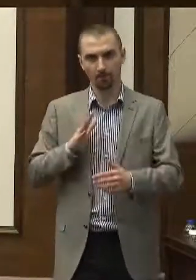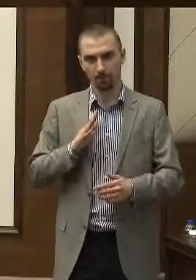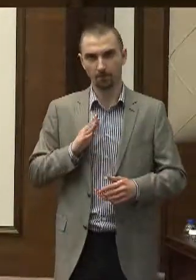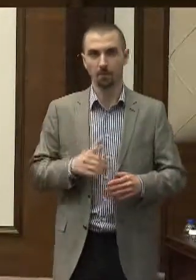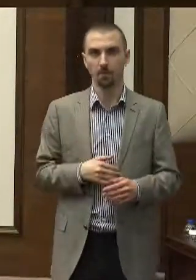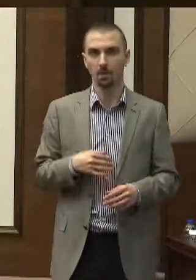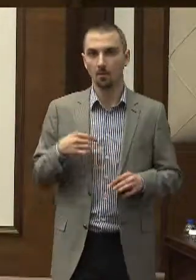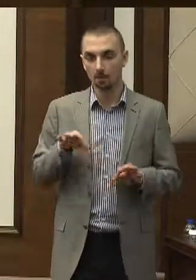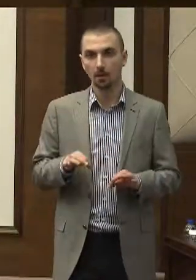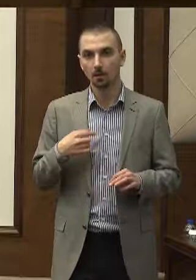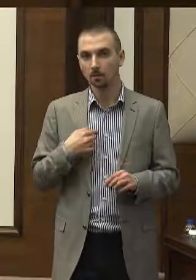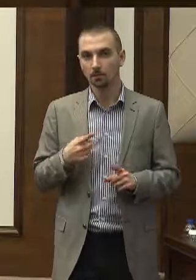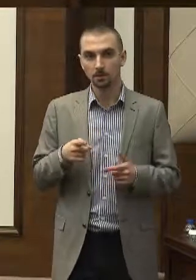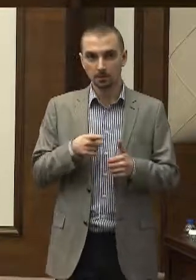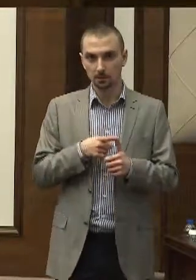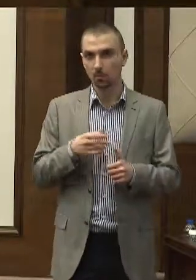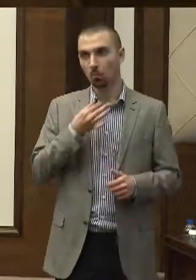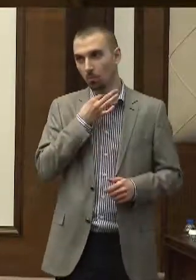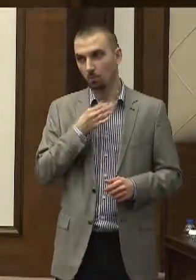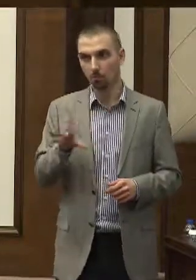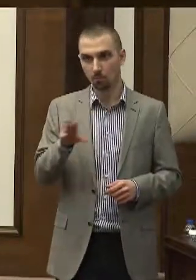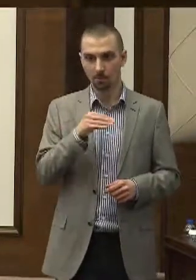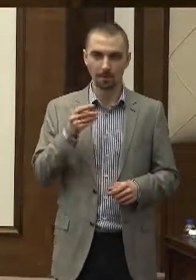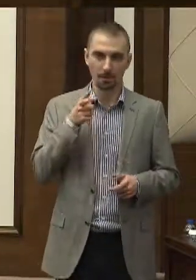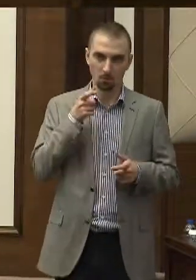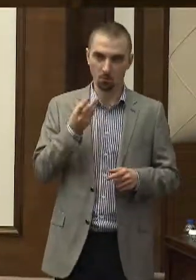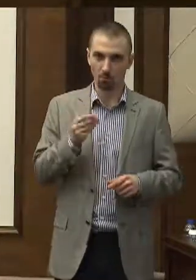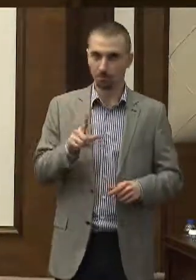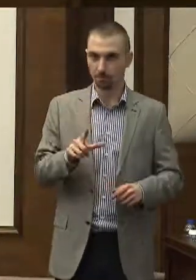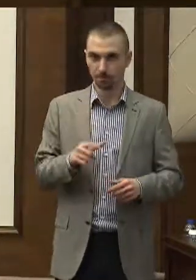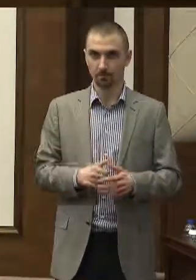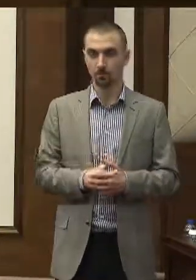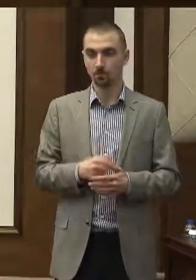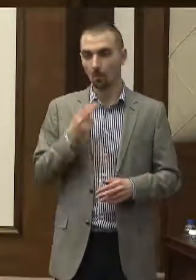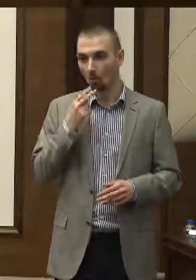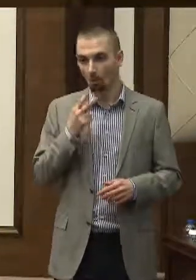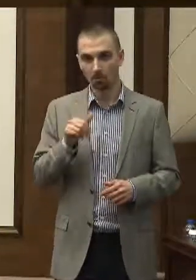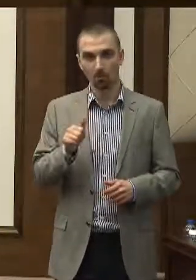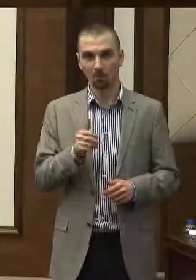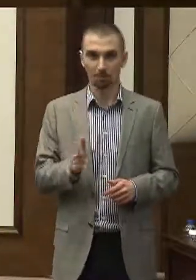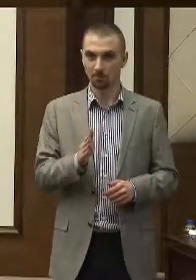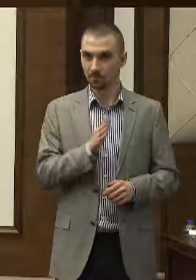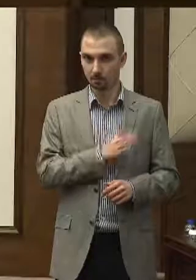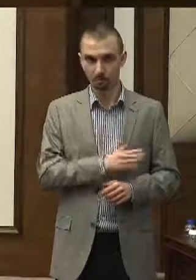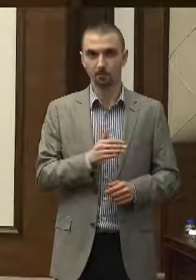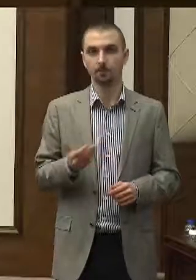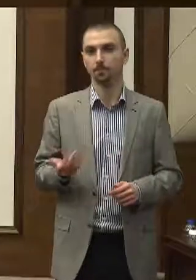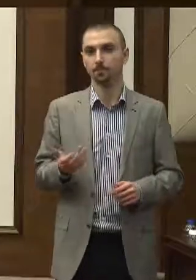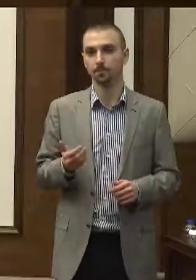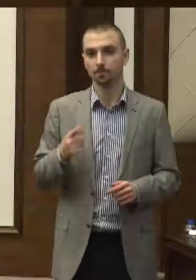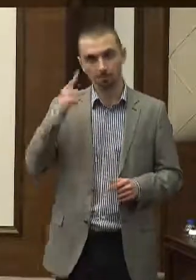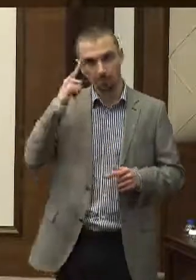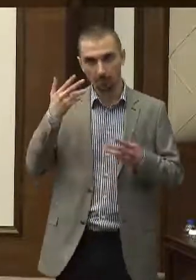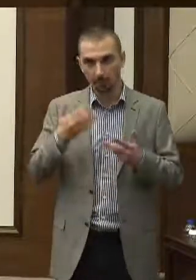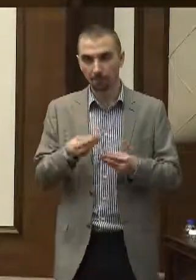Ama benim de hassasiyetimi anlamanızı rica ediyorum. Değerli arkadaşlar, konuşmalardan ötürü yapılan açıklamalar, verilen